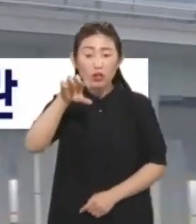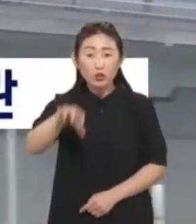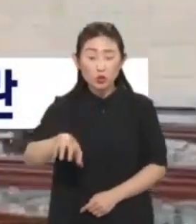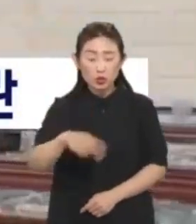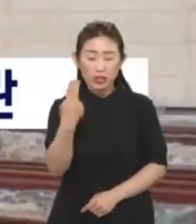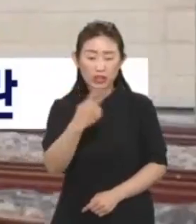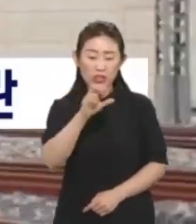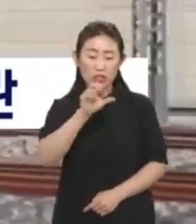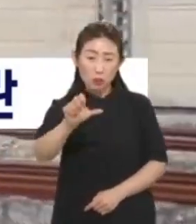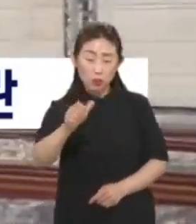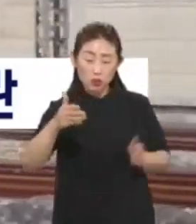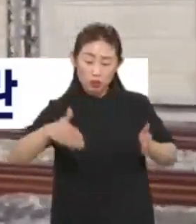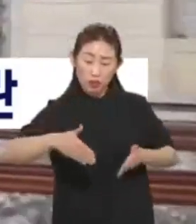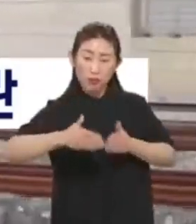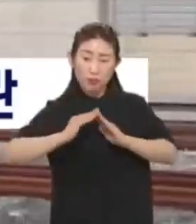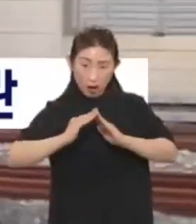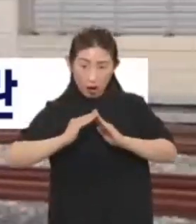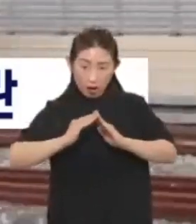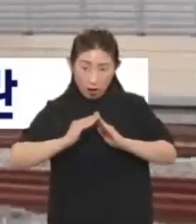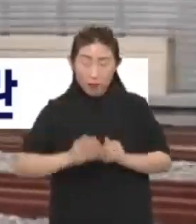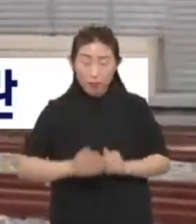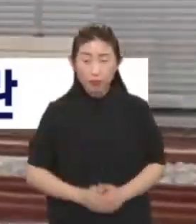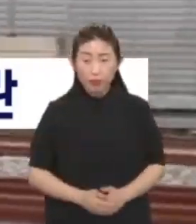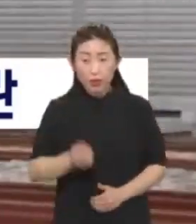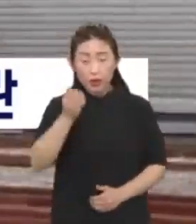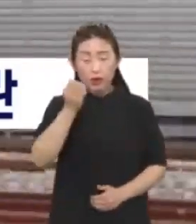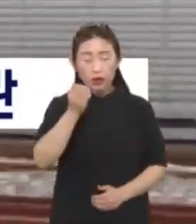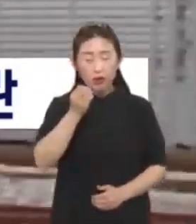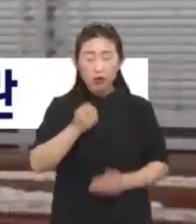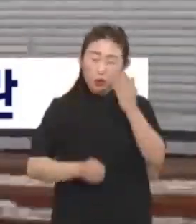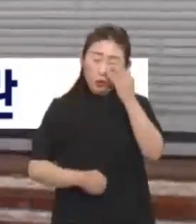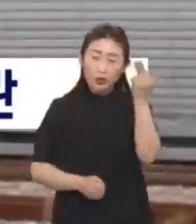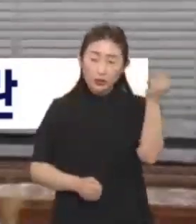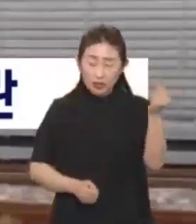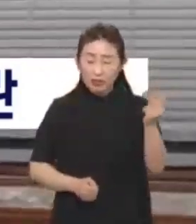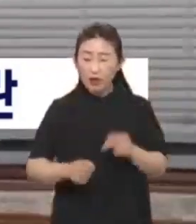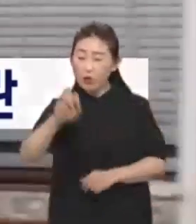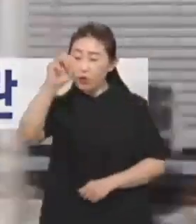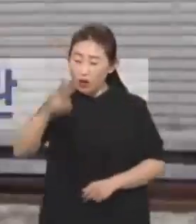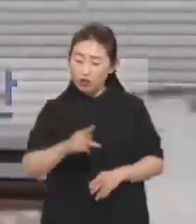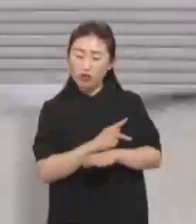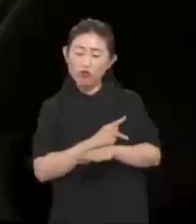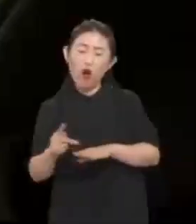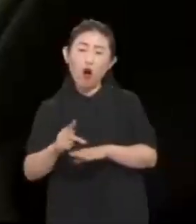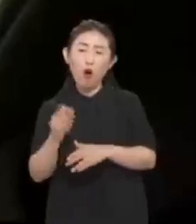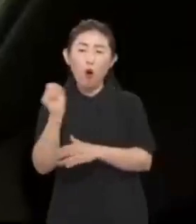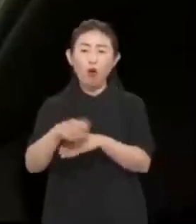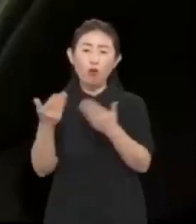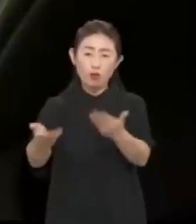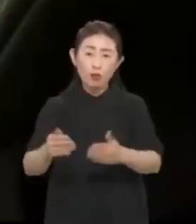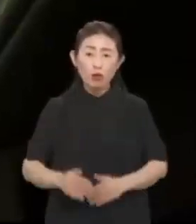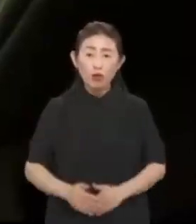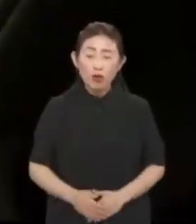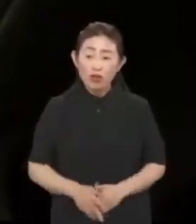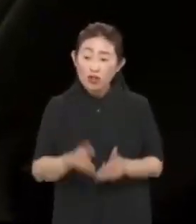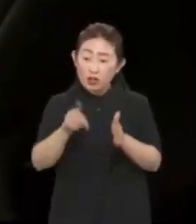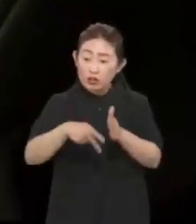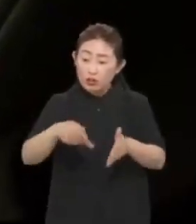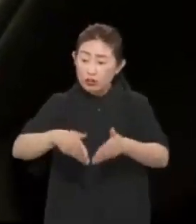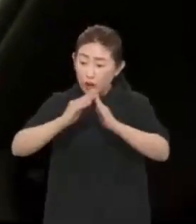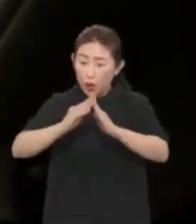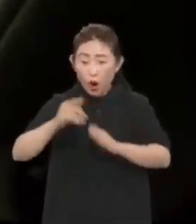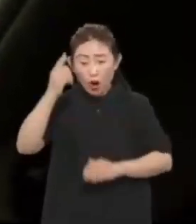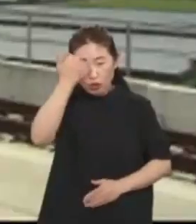광주까지는 2025년 준공되는데 용산에서 광주까지 부분 개통해 운행을 결정한 겁니다. 똑같은 열차를 놓고